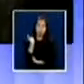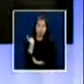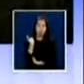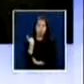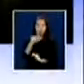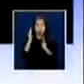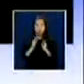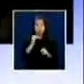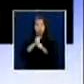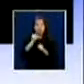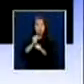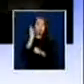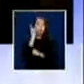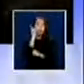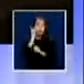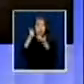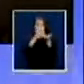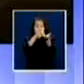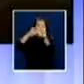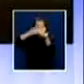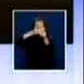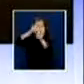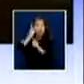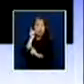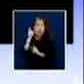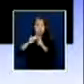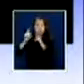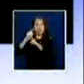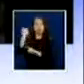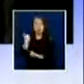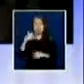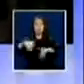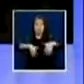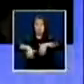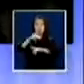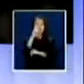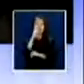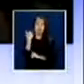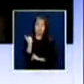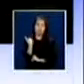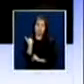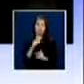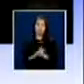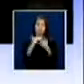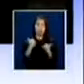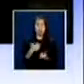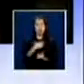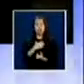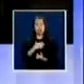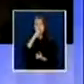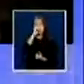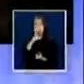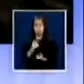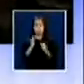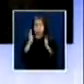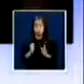ผู้สื่อข่าวทั้งที่เป็นประชาชนธรรมดาผมอยากจะกราบเรียนกับพี่น้องประชาชนครับว่าการปฏิบัติของเจ้าหน้า